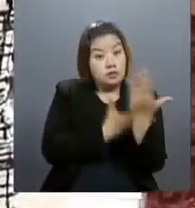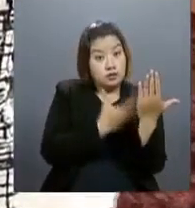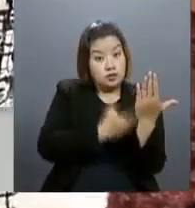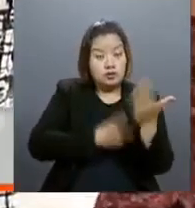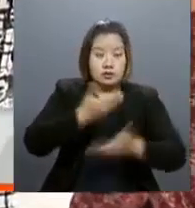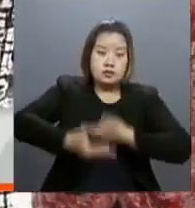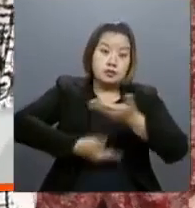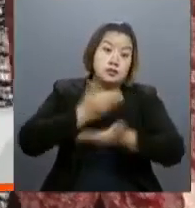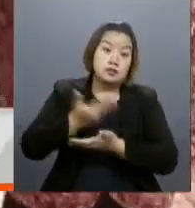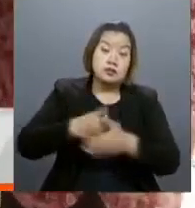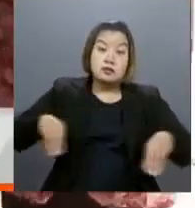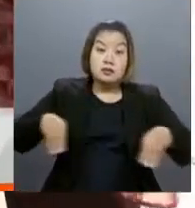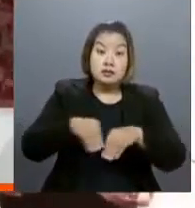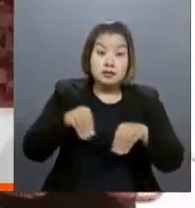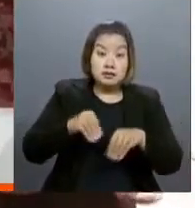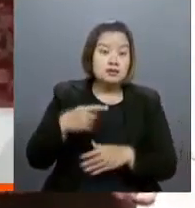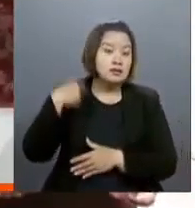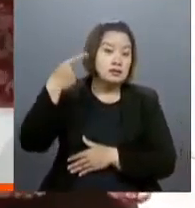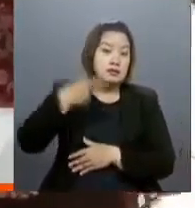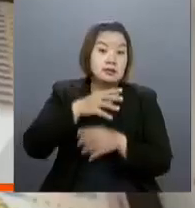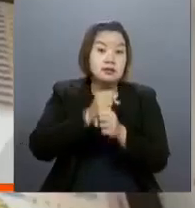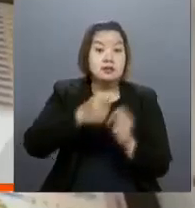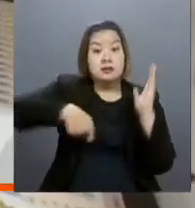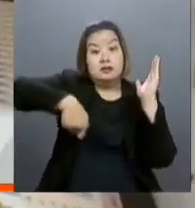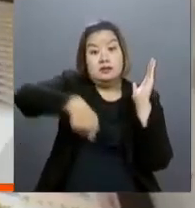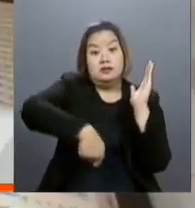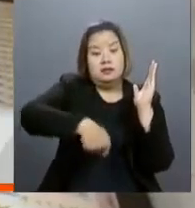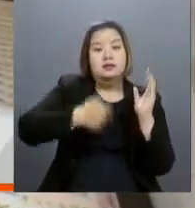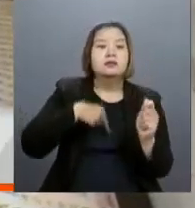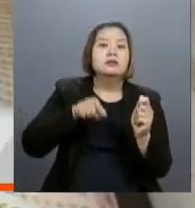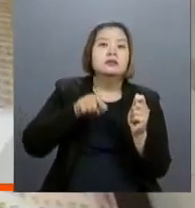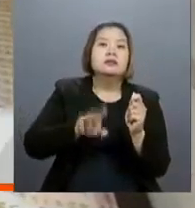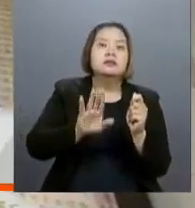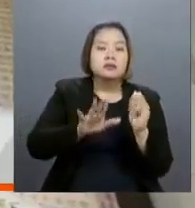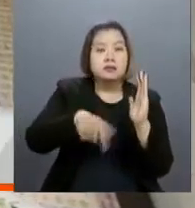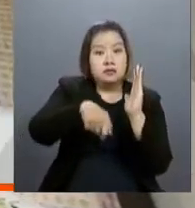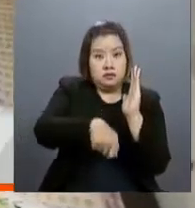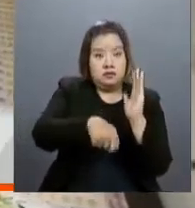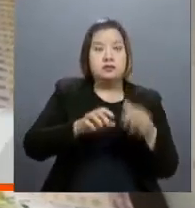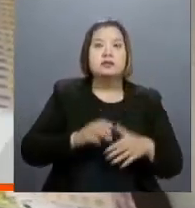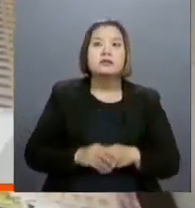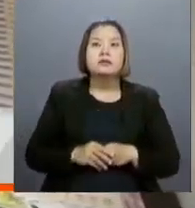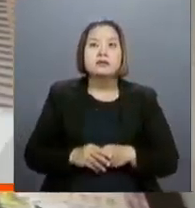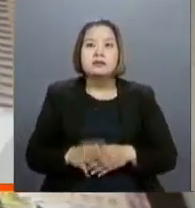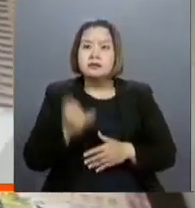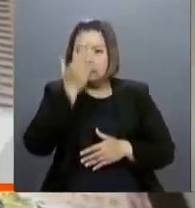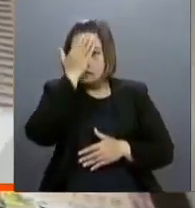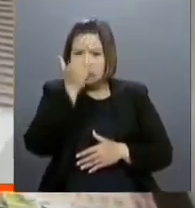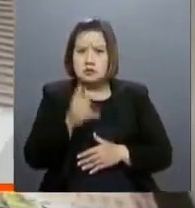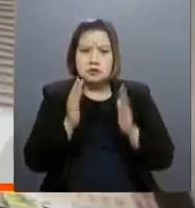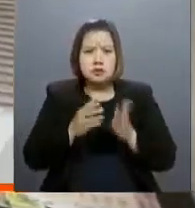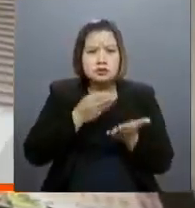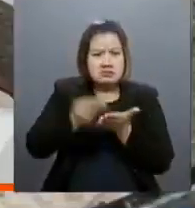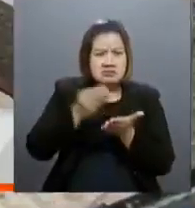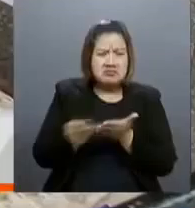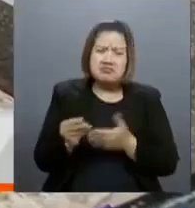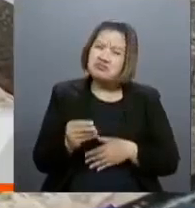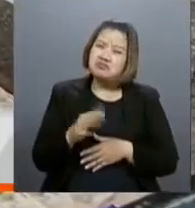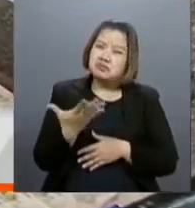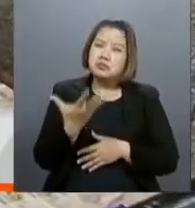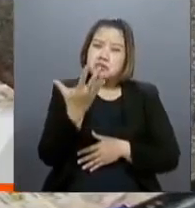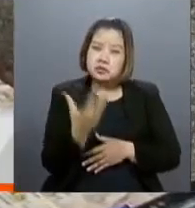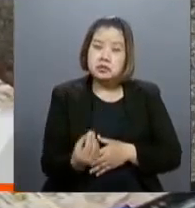ะบรรยากาศการซื้อขายสลากกินแบ่งรัฐบาลบริเวณถนนจอมพลหลังอนุสาวรีย์เท้าสุรนารีภาย